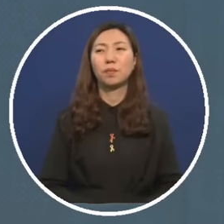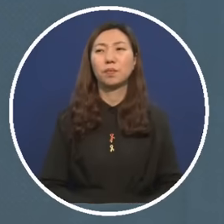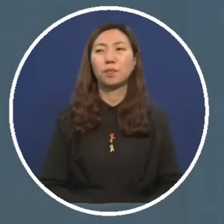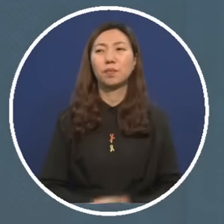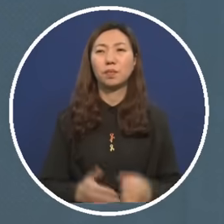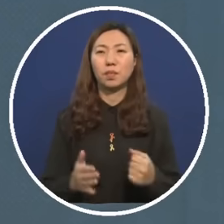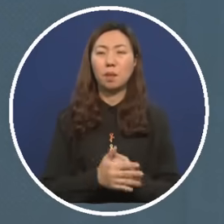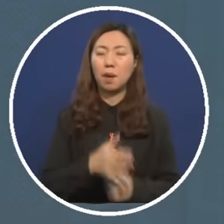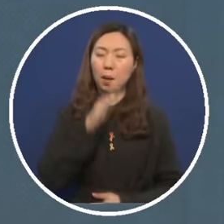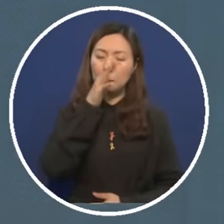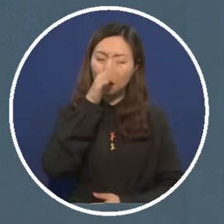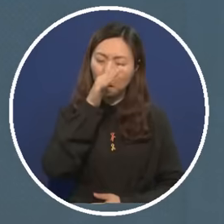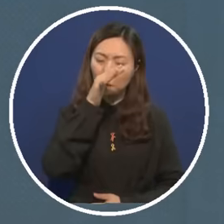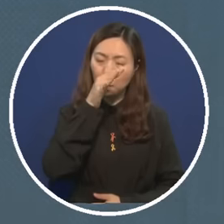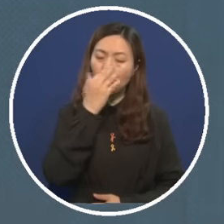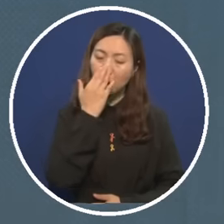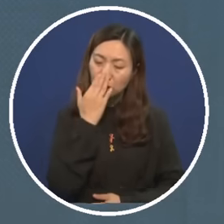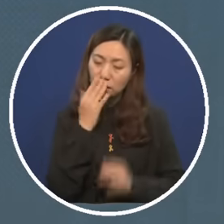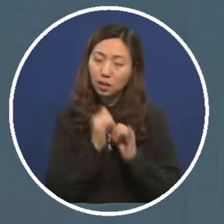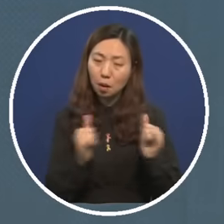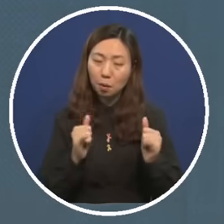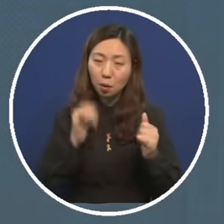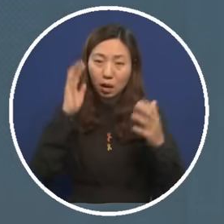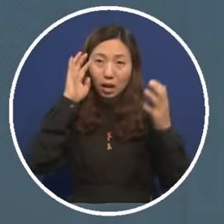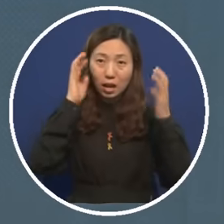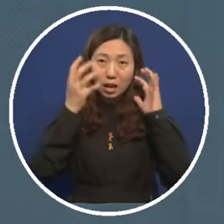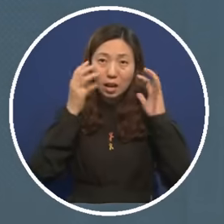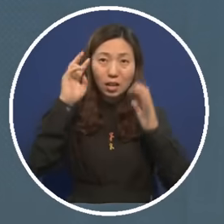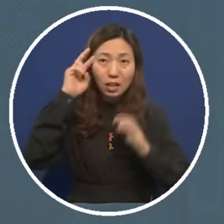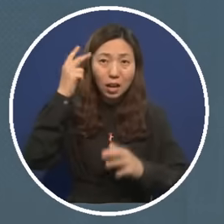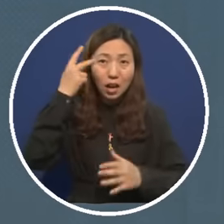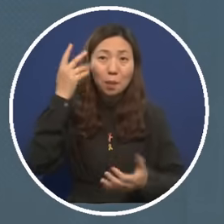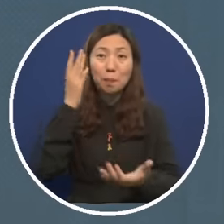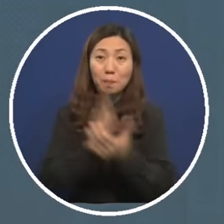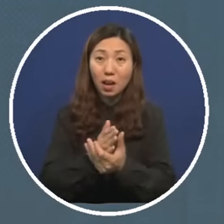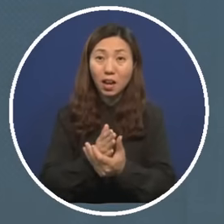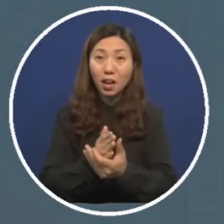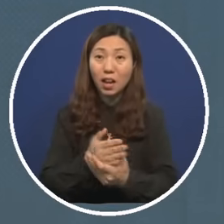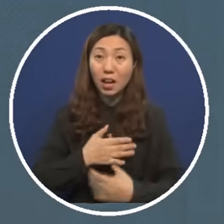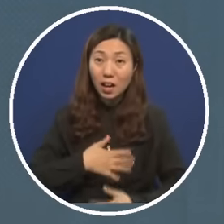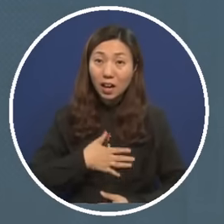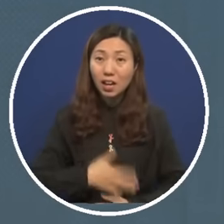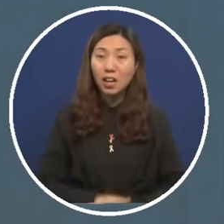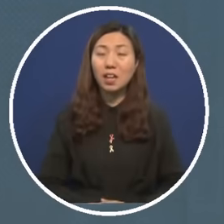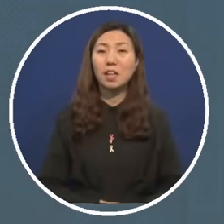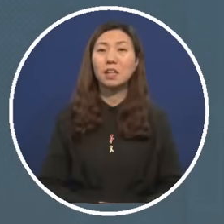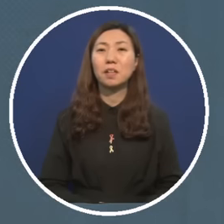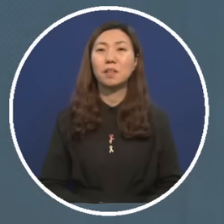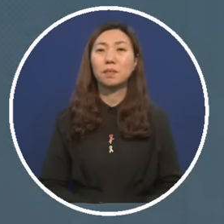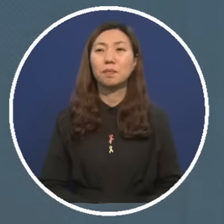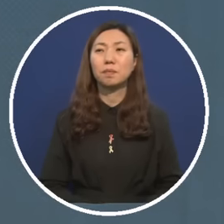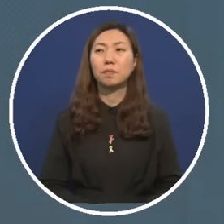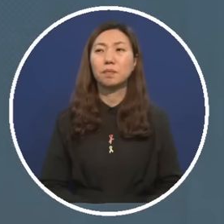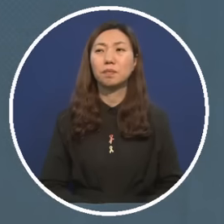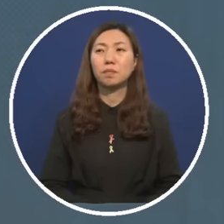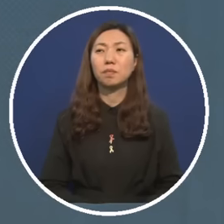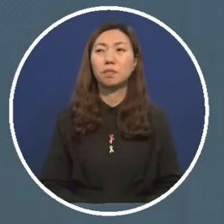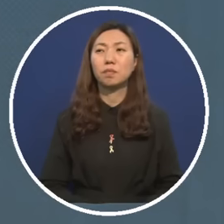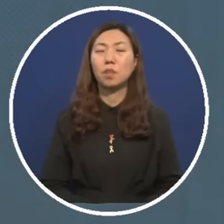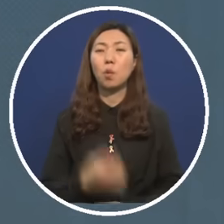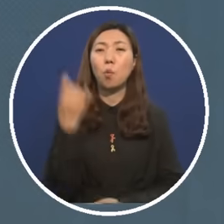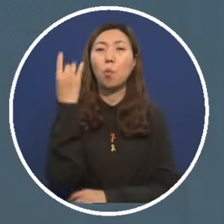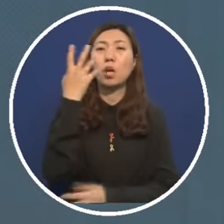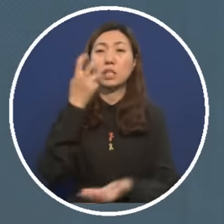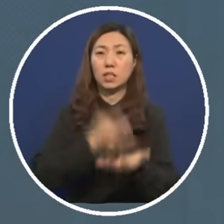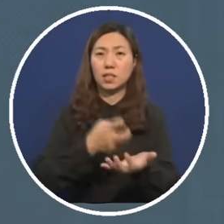그러니까 바보하고 착한 사람하고 혼돈을 하면 안 된다. 이런 얘기예요. 그러니까 그렇게 딱 원칙을